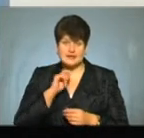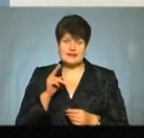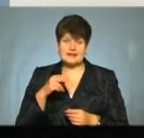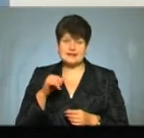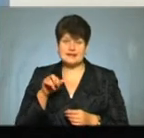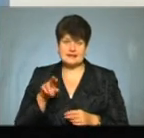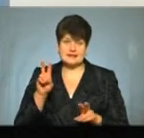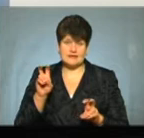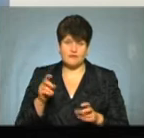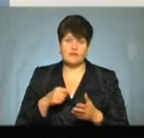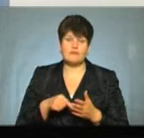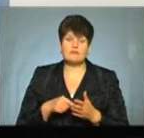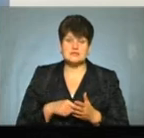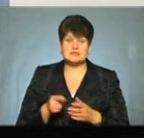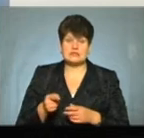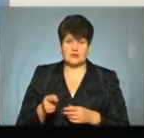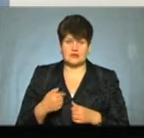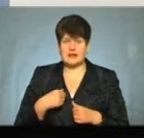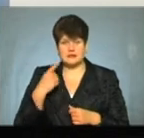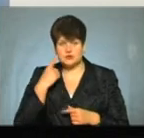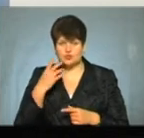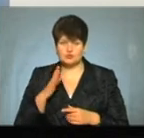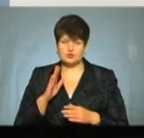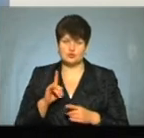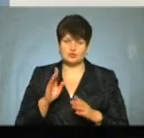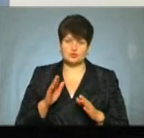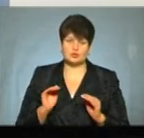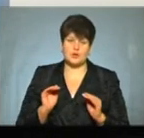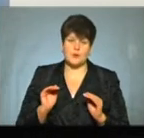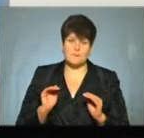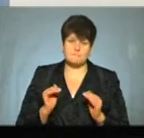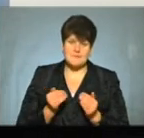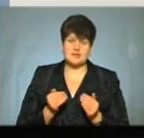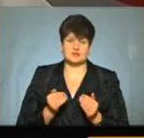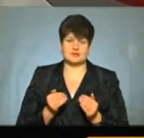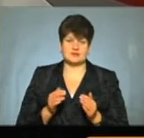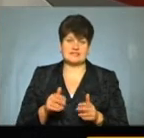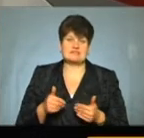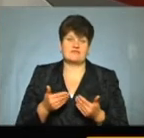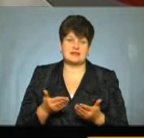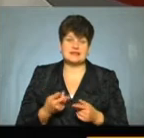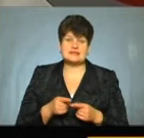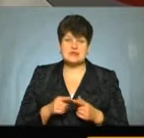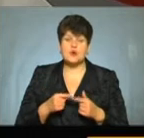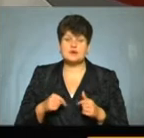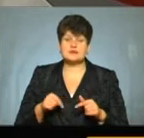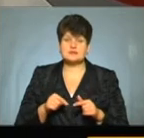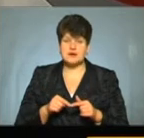місті Тернопіль. Тому я не думаю, що буде обмеження з приводу звернень. Це організація з